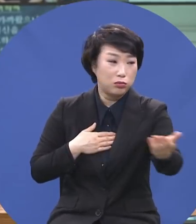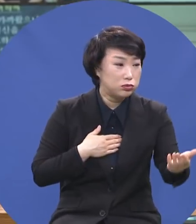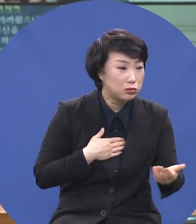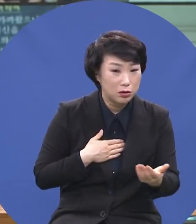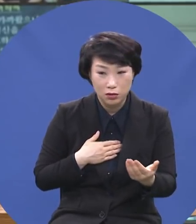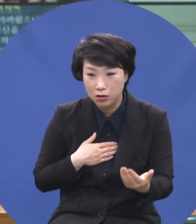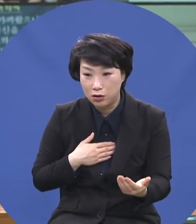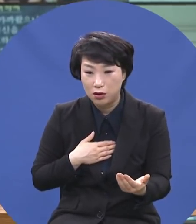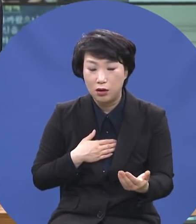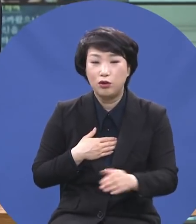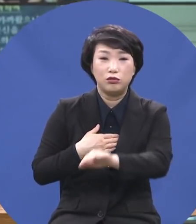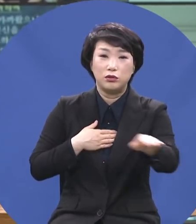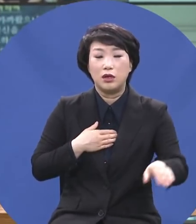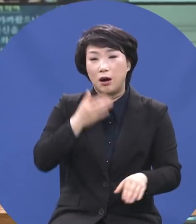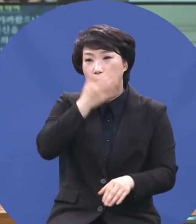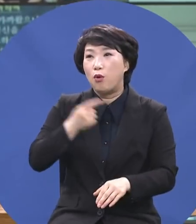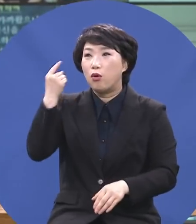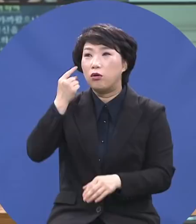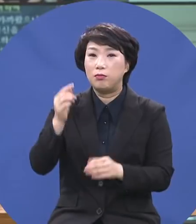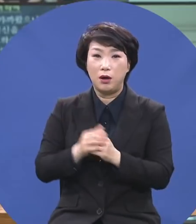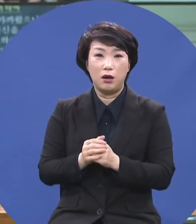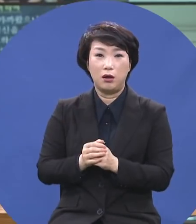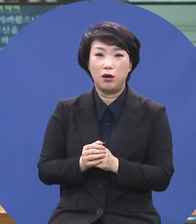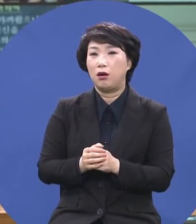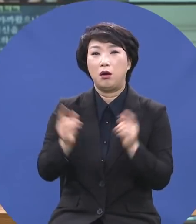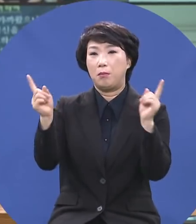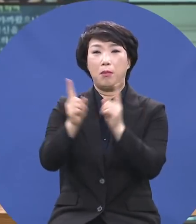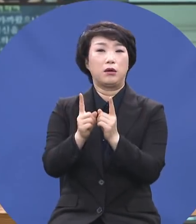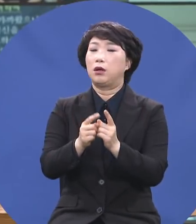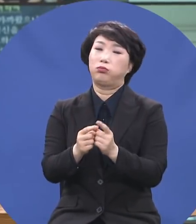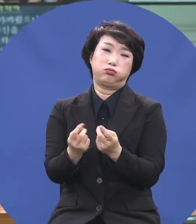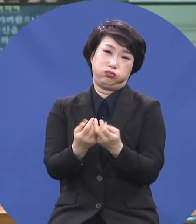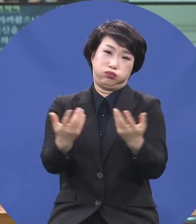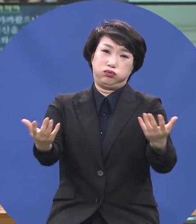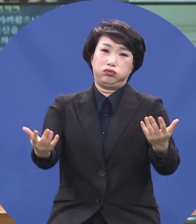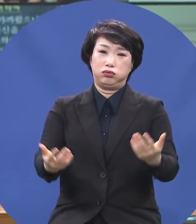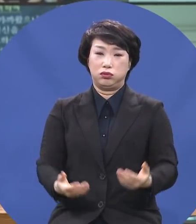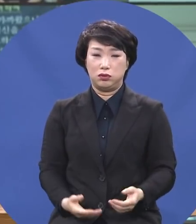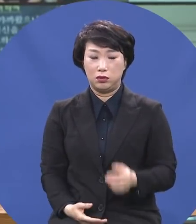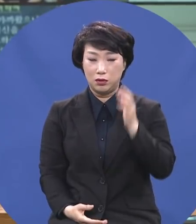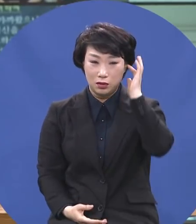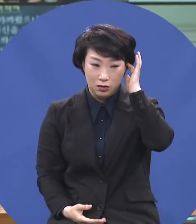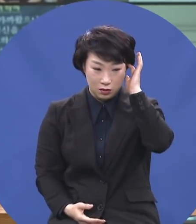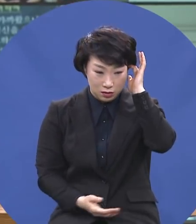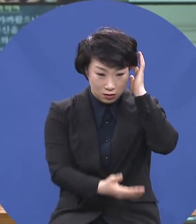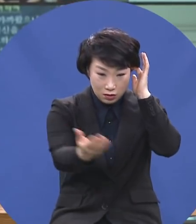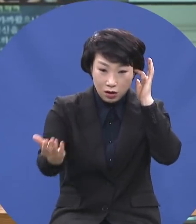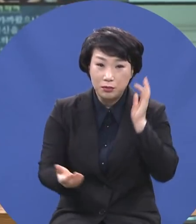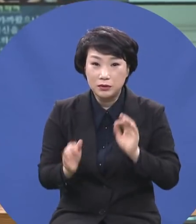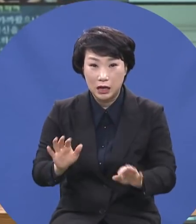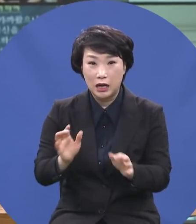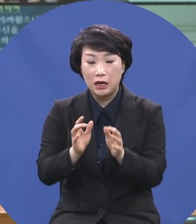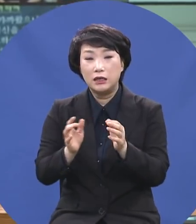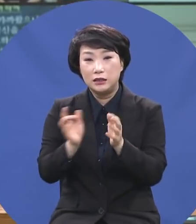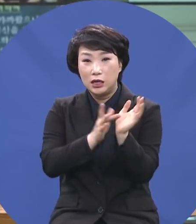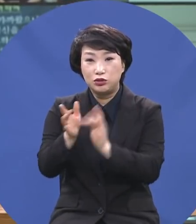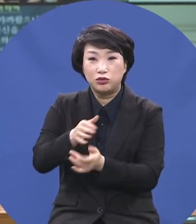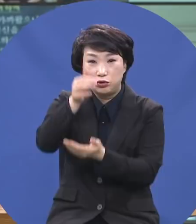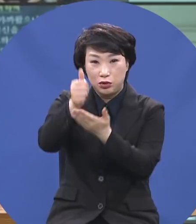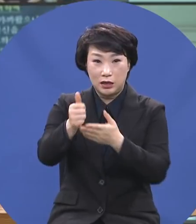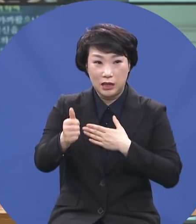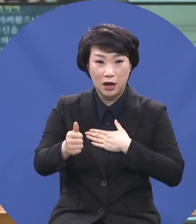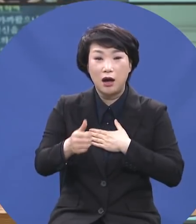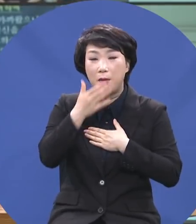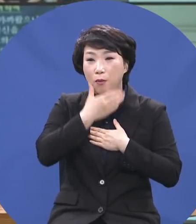우리와 복음을 만남이 결론이 없다 이 말입니다. 나와 예수 그리스도가 구원하신